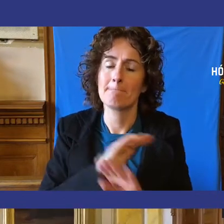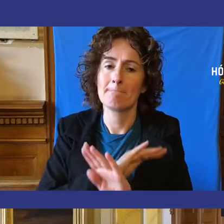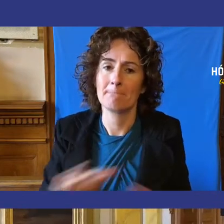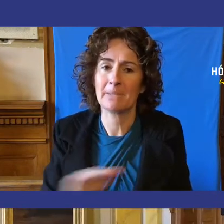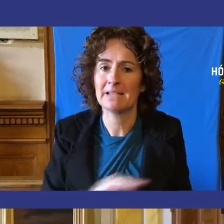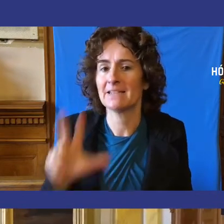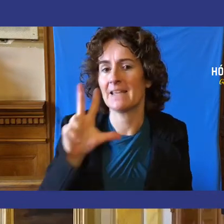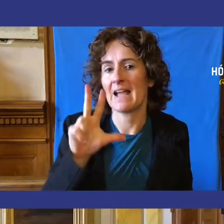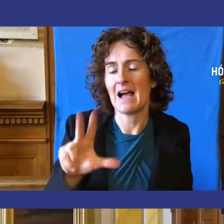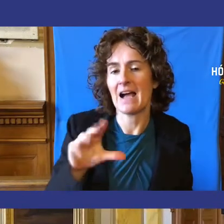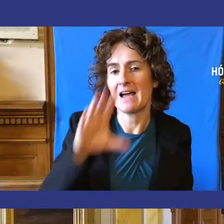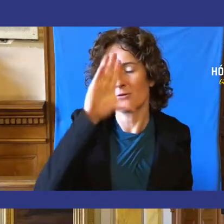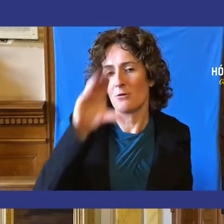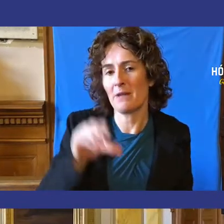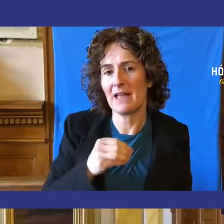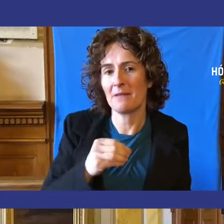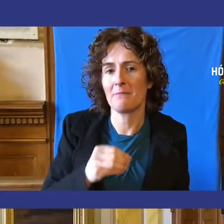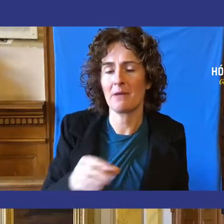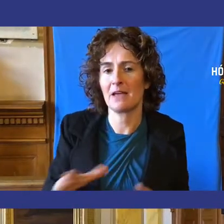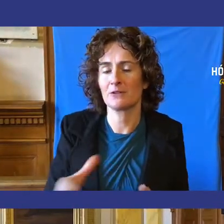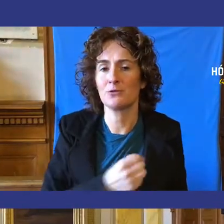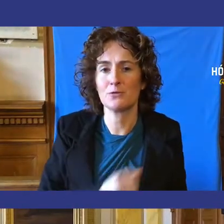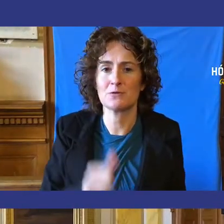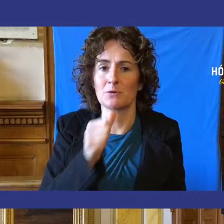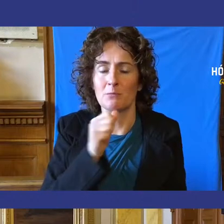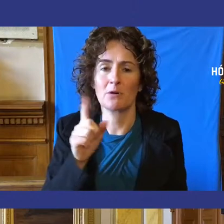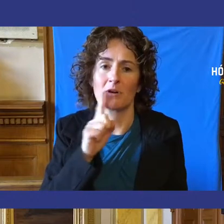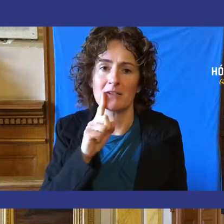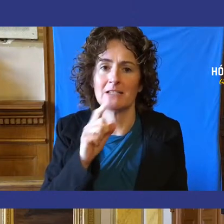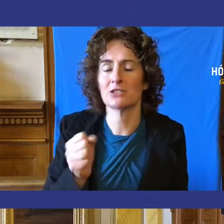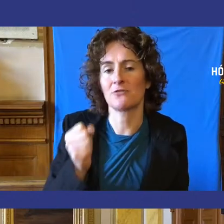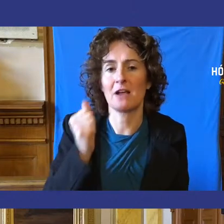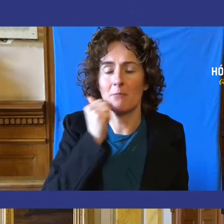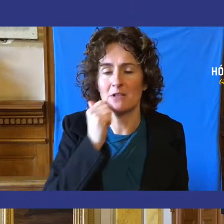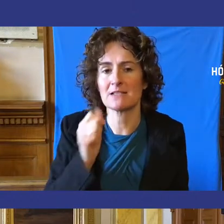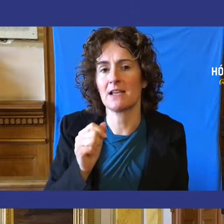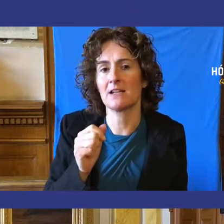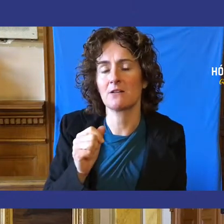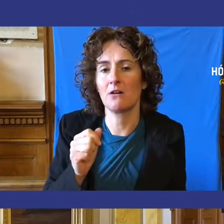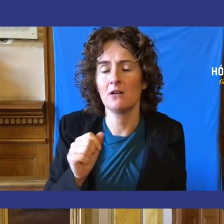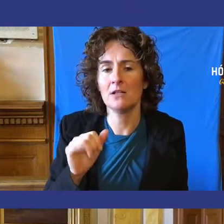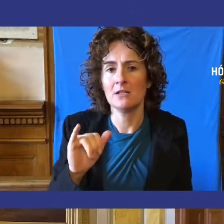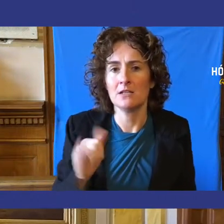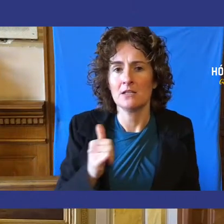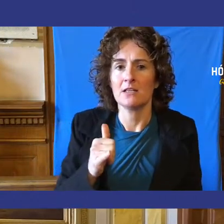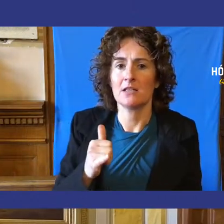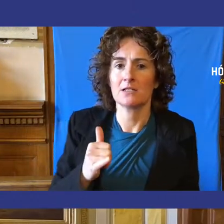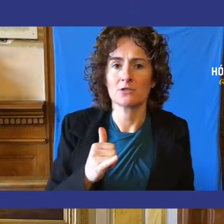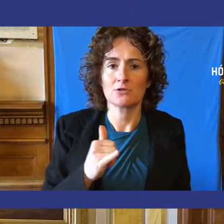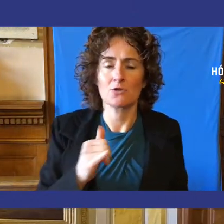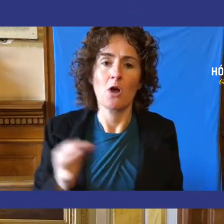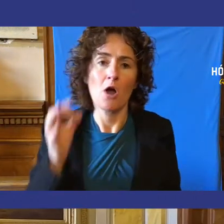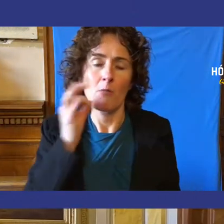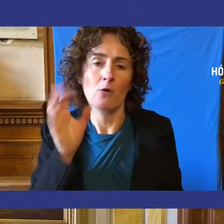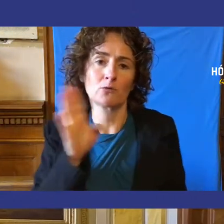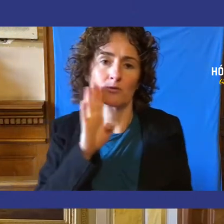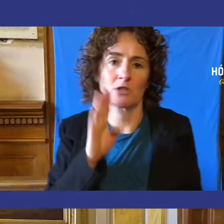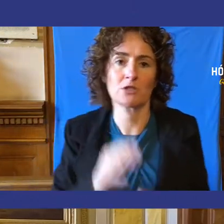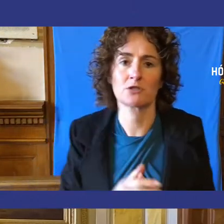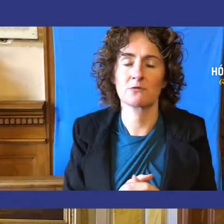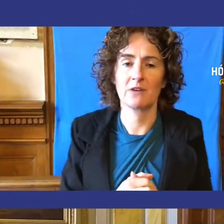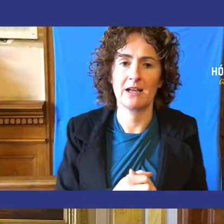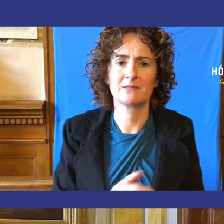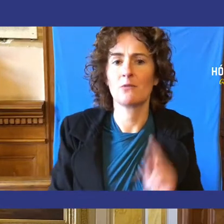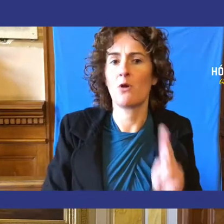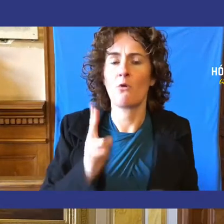tudták azt itt megszavazni a közgyűlésben, amikor Parag István akarta átvenni a hulladék, a személyterepet a városnak, a várostól, ha